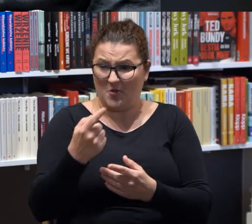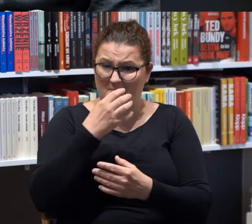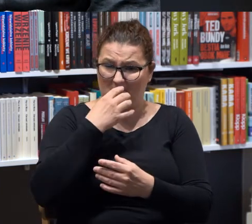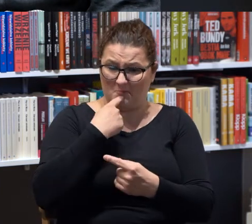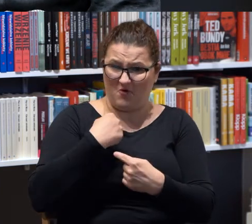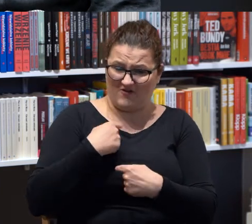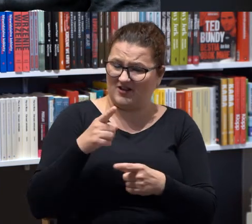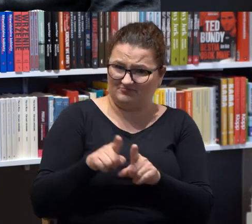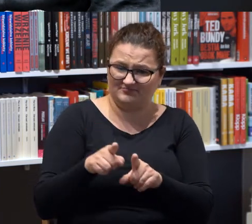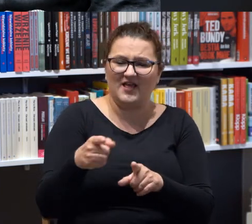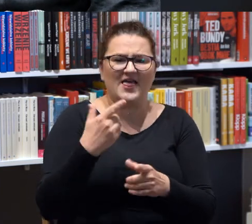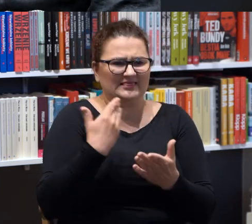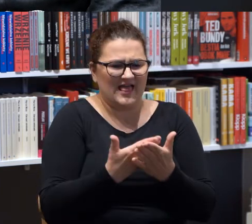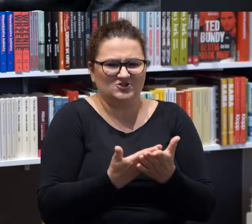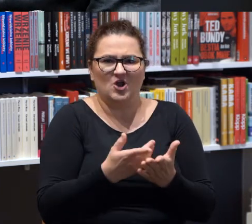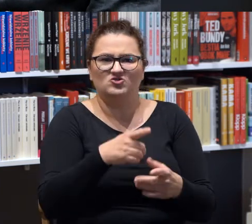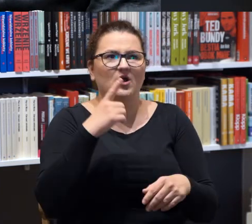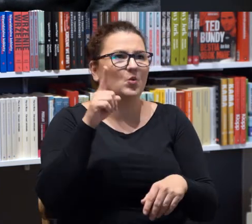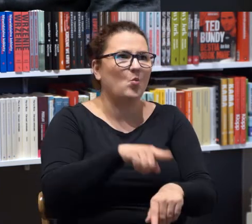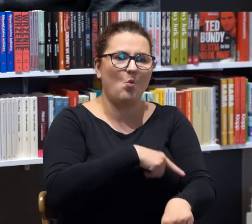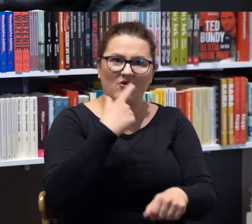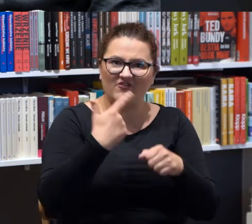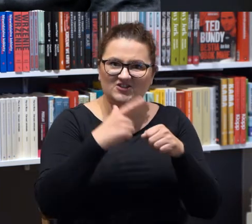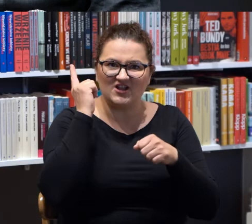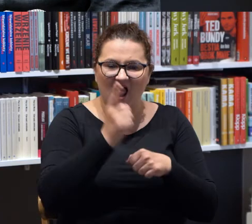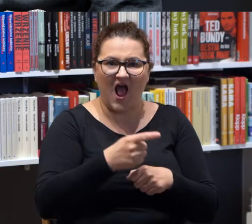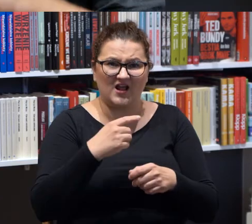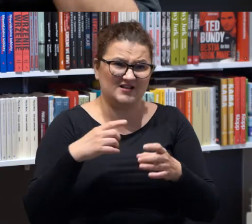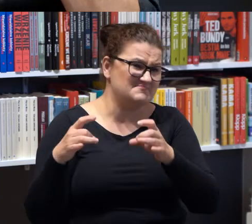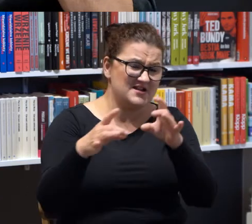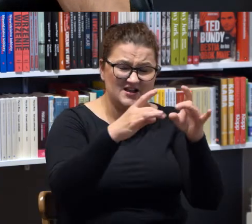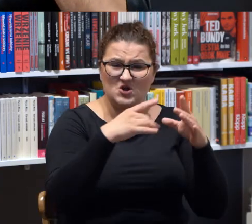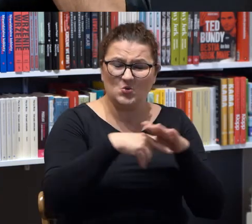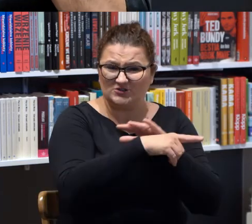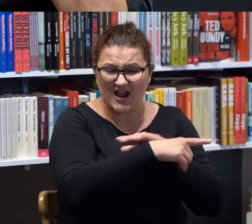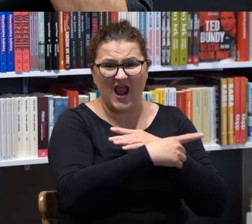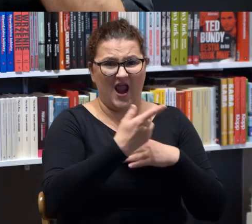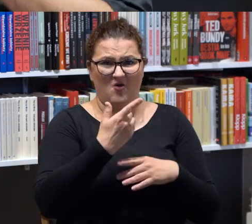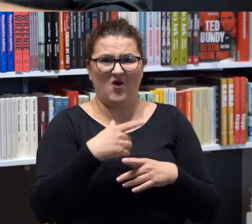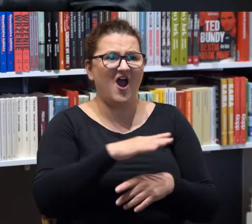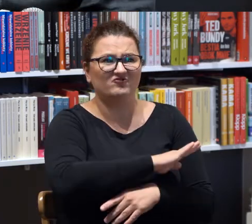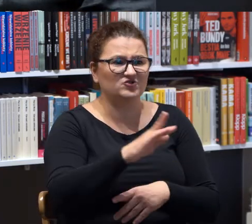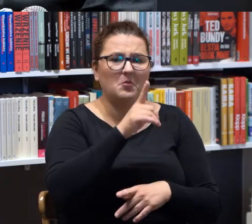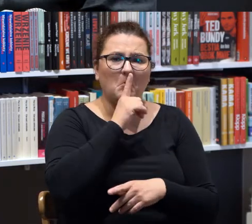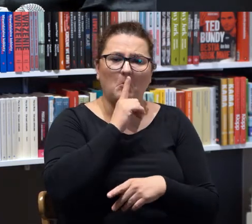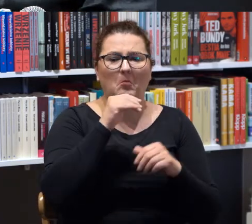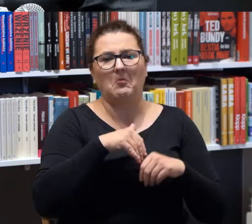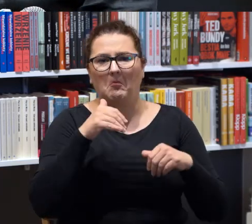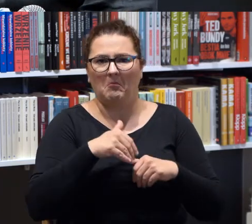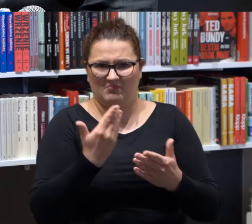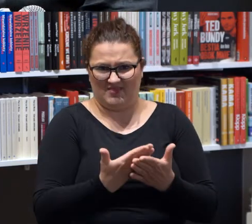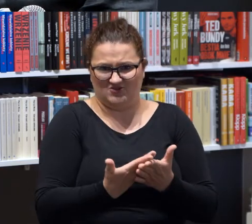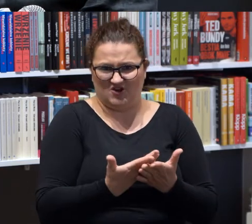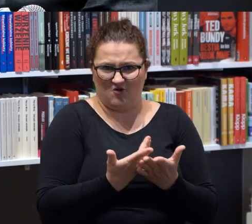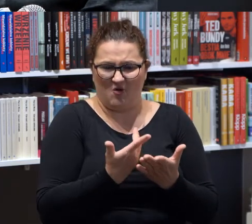Znaczy, dlaczego jest tak, że to trwało 20 lat? Dlaczego jest tak, że ci wszyscy ludzie milczeli? Dlaczego jest tak, że czy bali